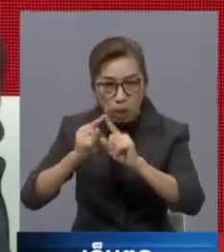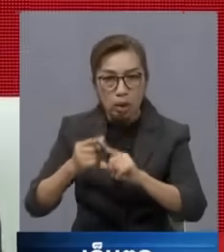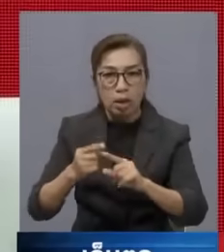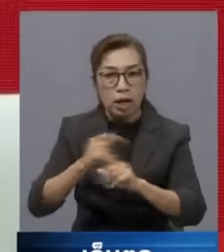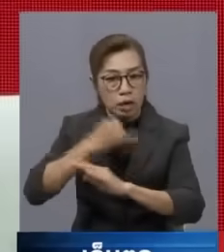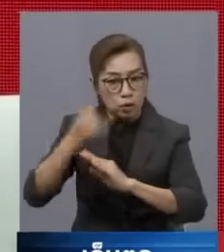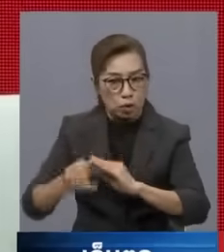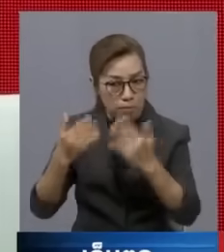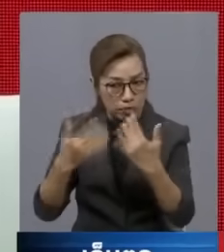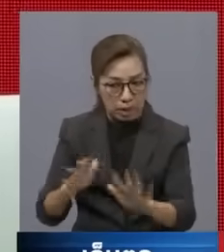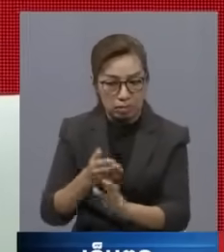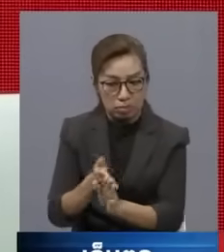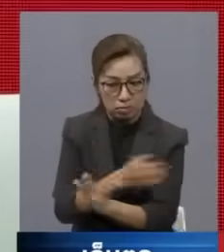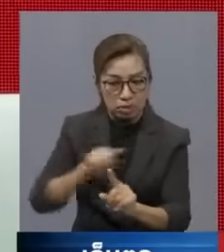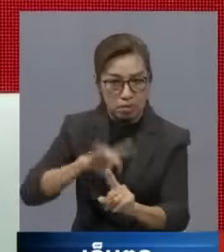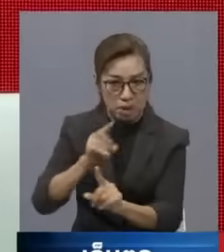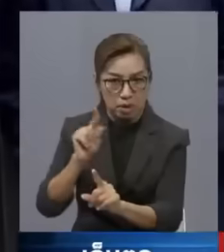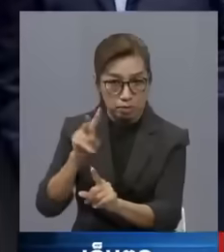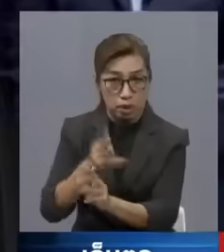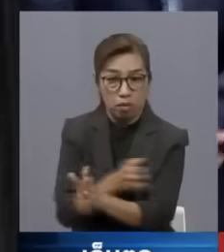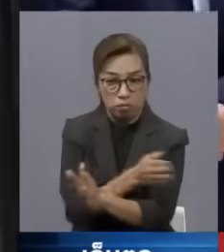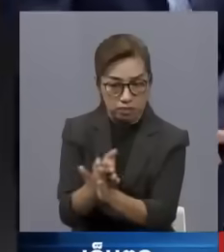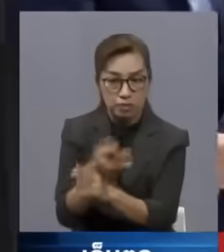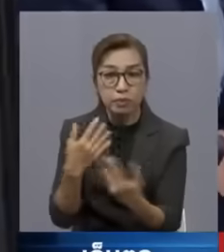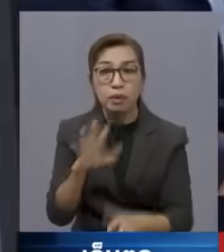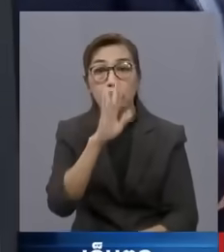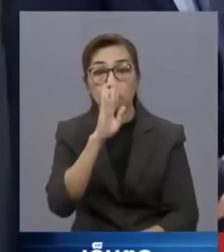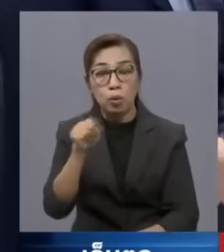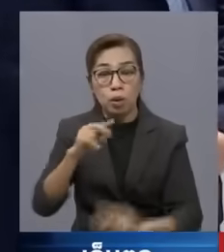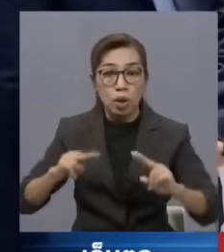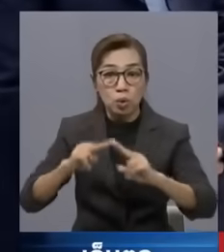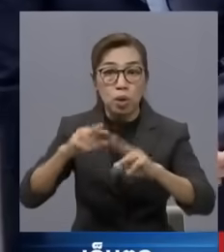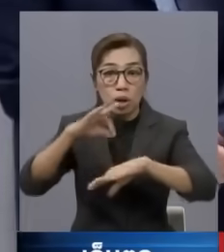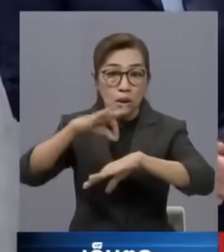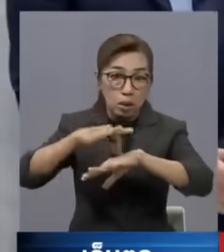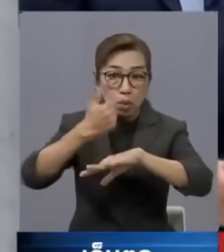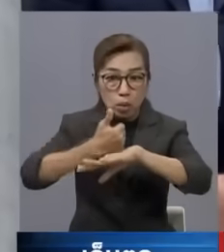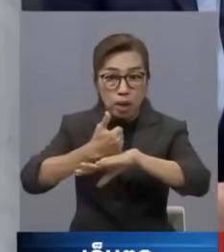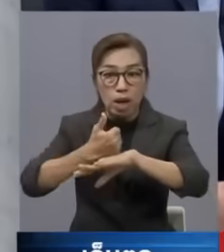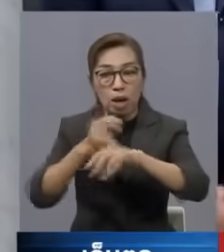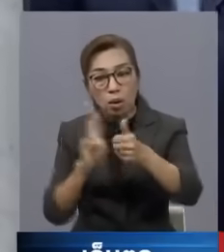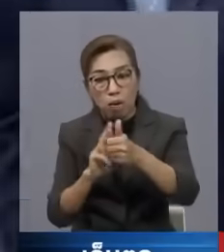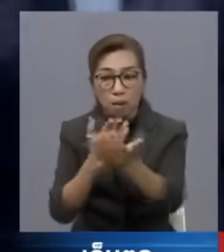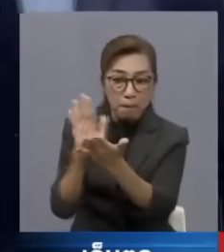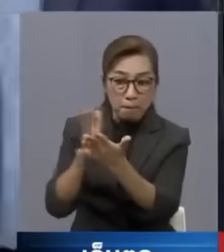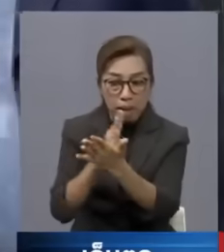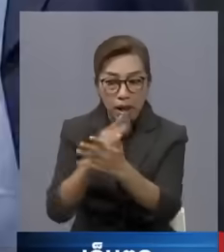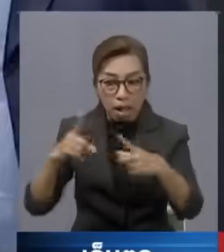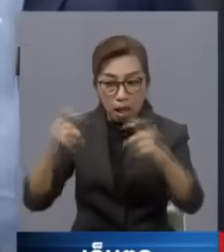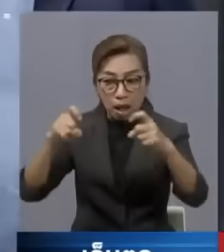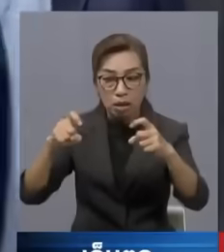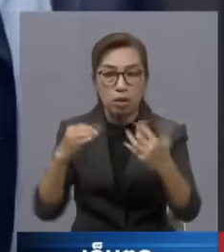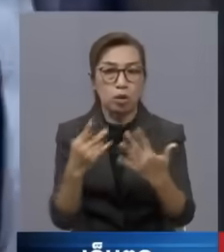จบก่อนวันที่ 22สิงหาคมถ้าเกมแบ่งเค้กเก้าอี้รัฐมนตรีไม่ลงตัวก็รอดูครับ